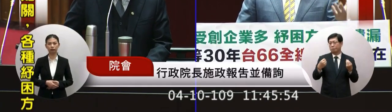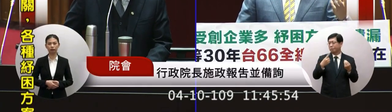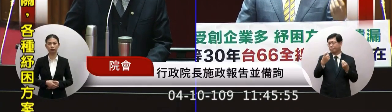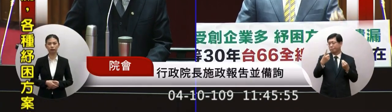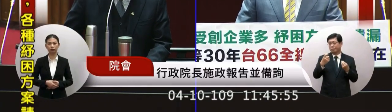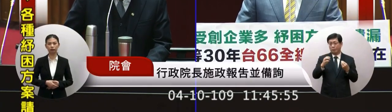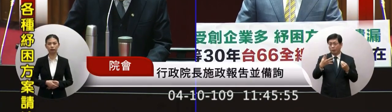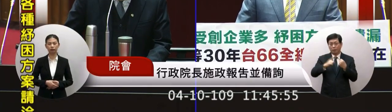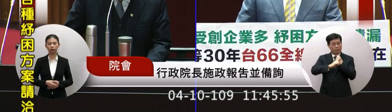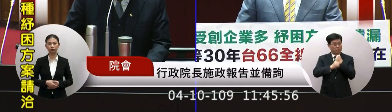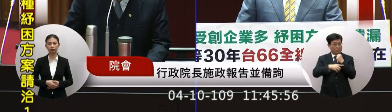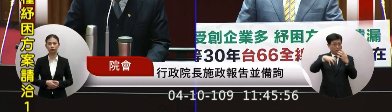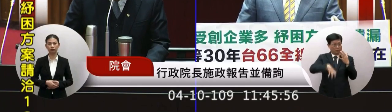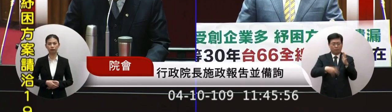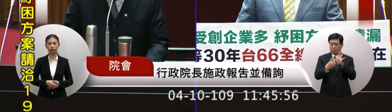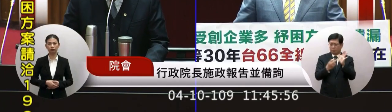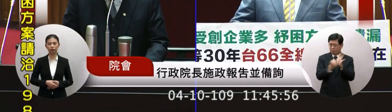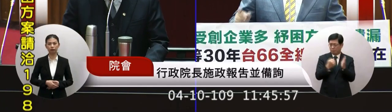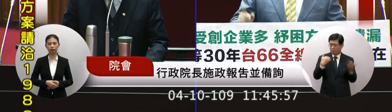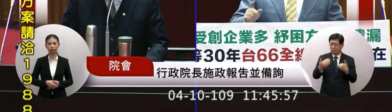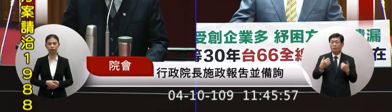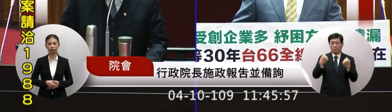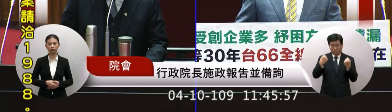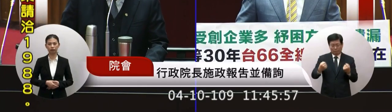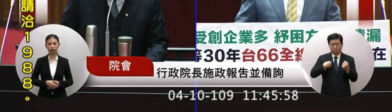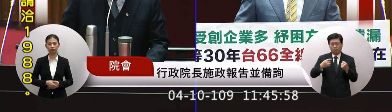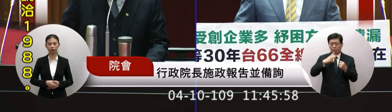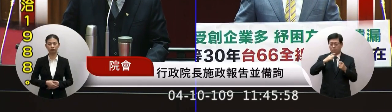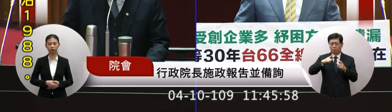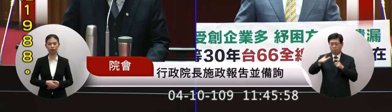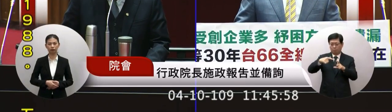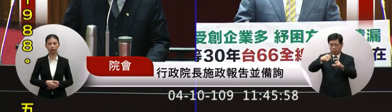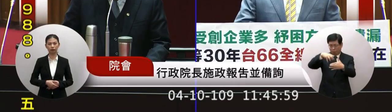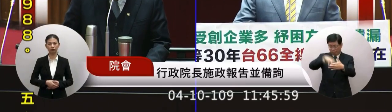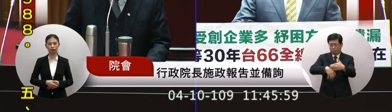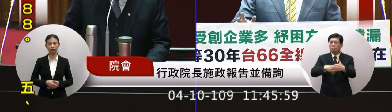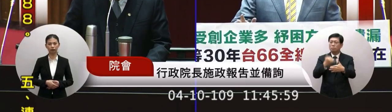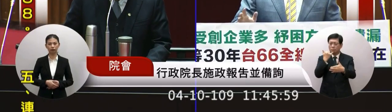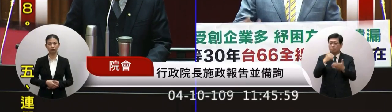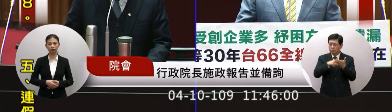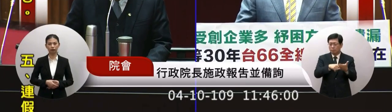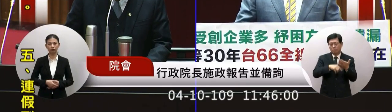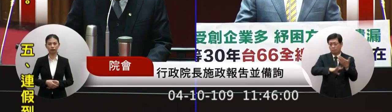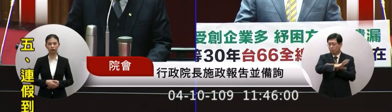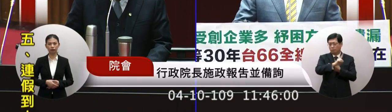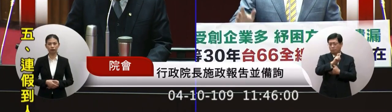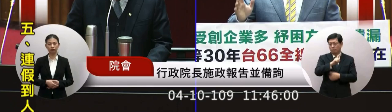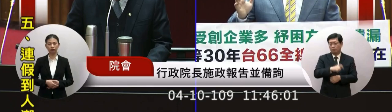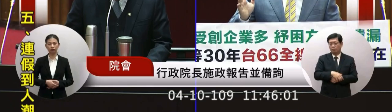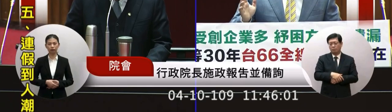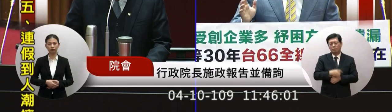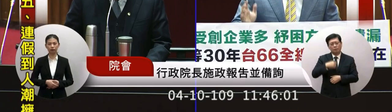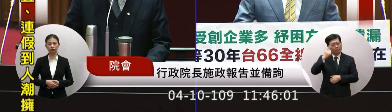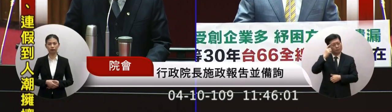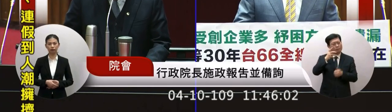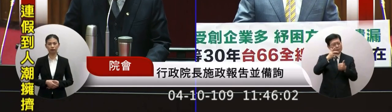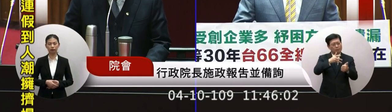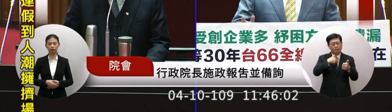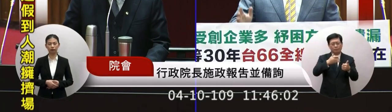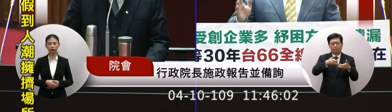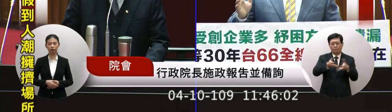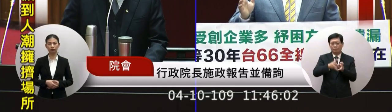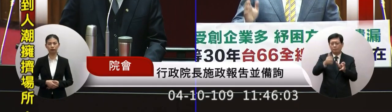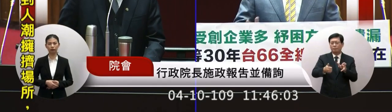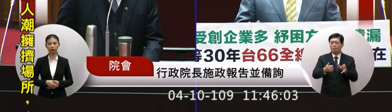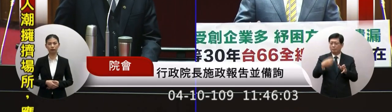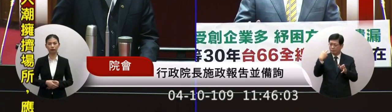法，因为在法条里面的规定要在园区范围内，好才可以来进行纾困。那我是不是请部长哈，